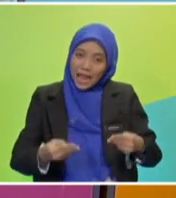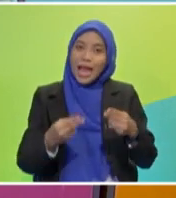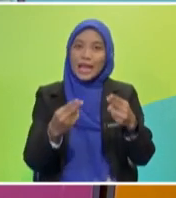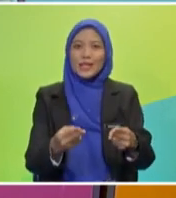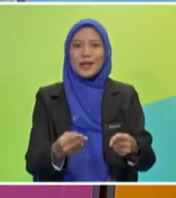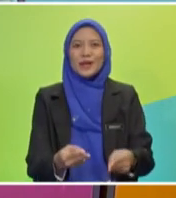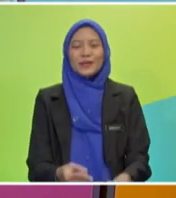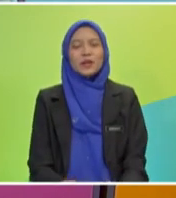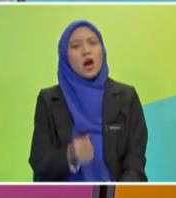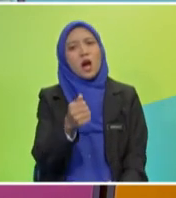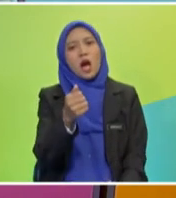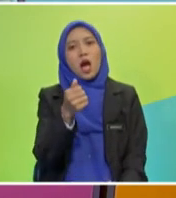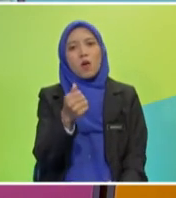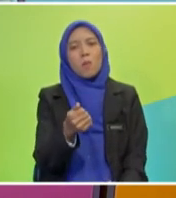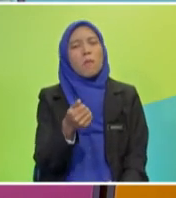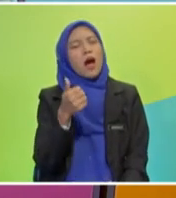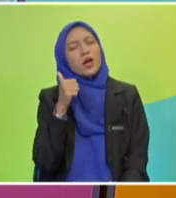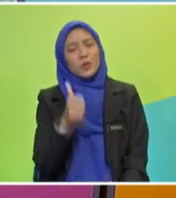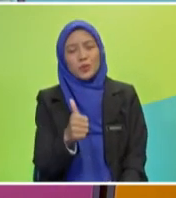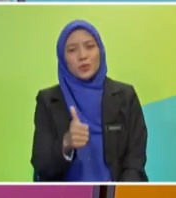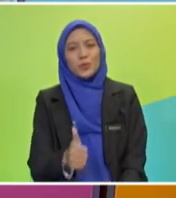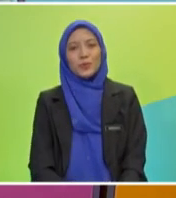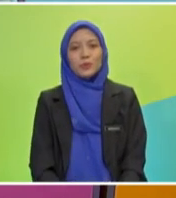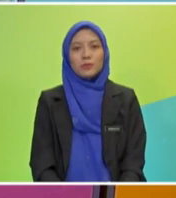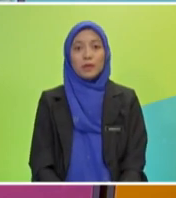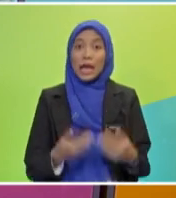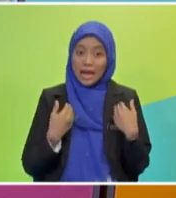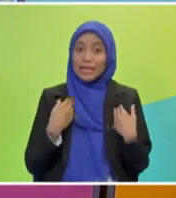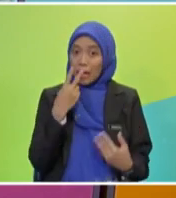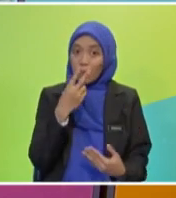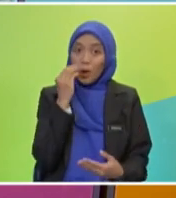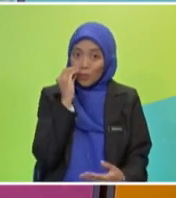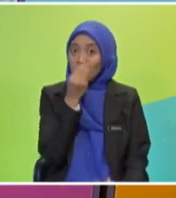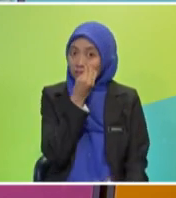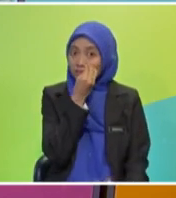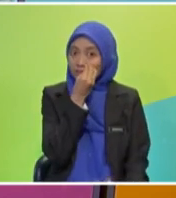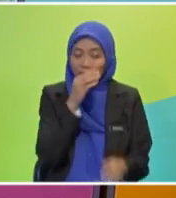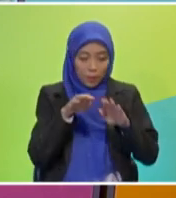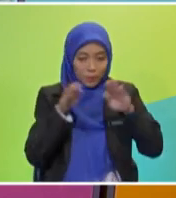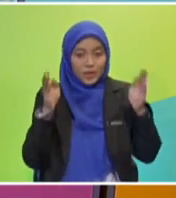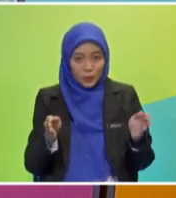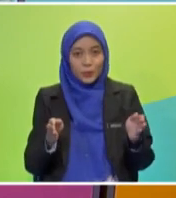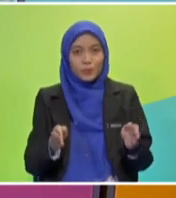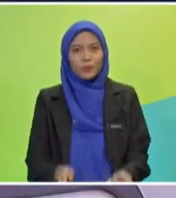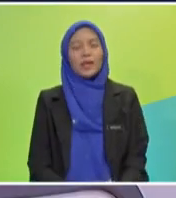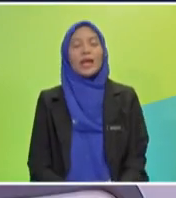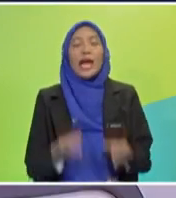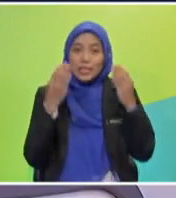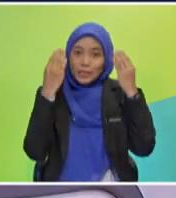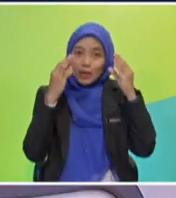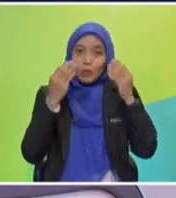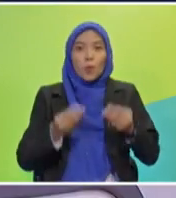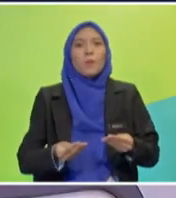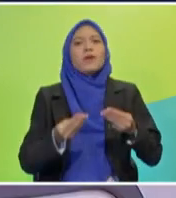bersemangat. Mira nampak tak bunga-bunga di depan tu? Nampak inilah cikgu gunanya. Jadi Mira, cikgu rasa cikgu nak berikan